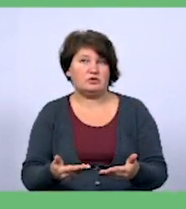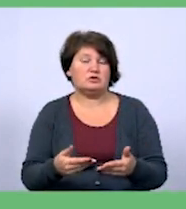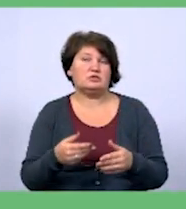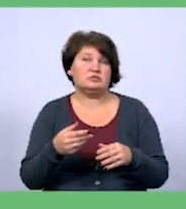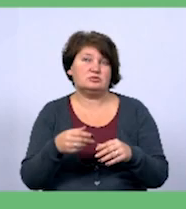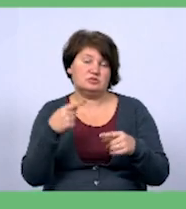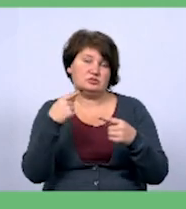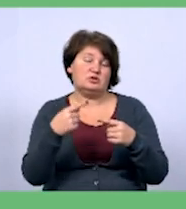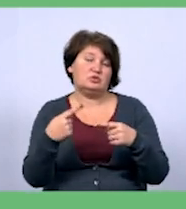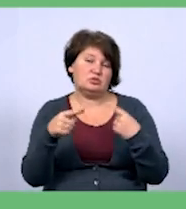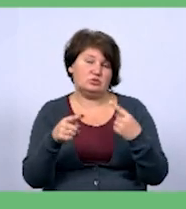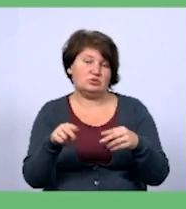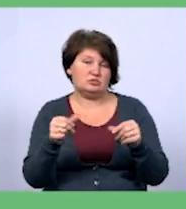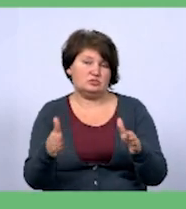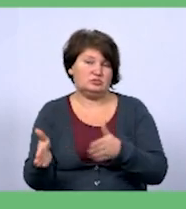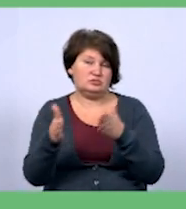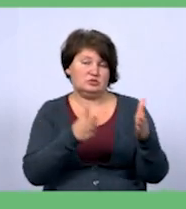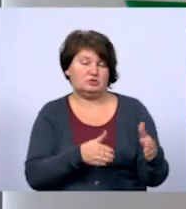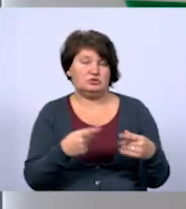земельні ділянки в іншому місці.